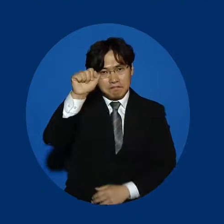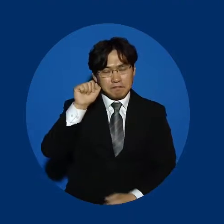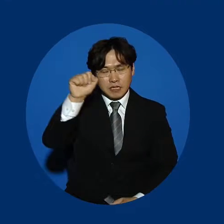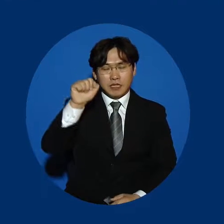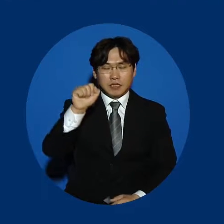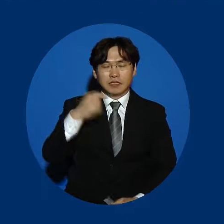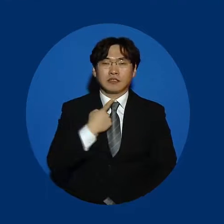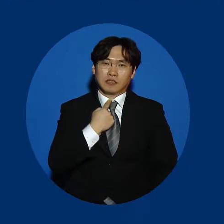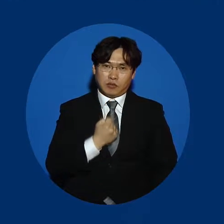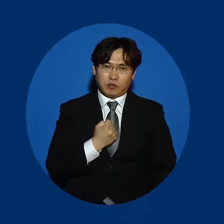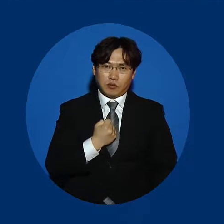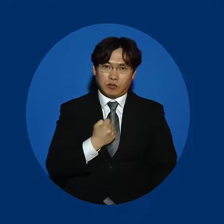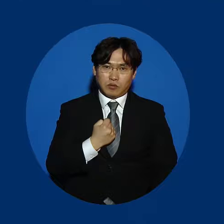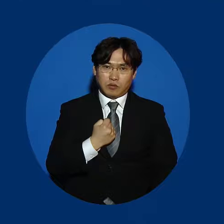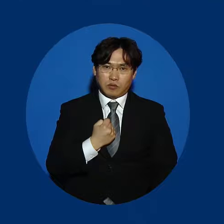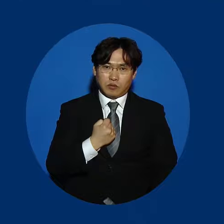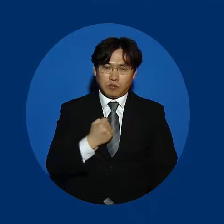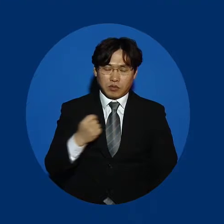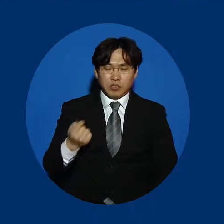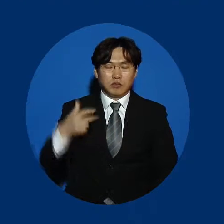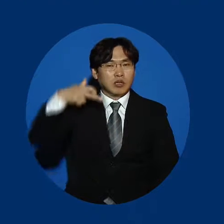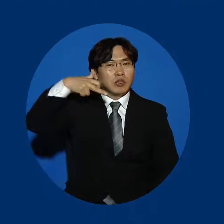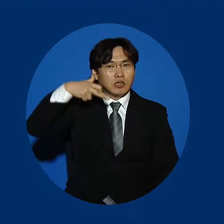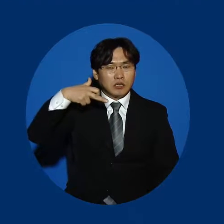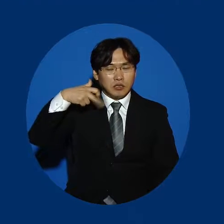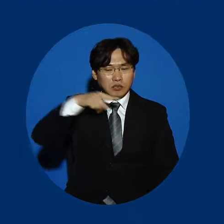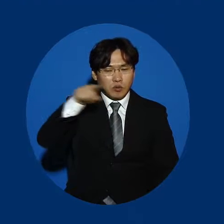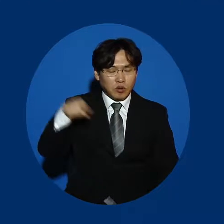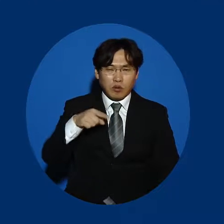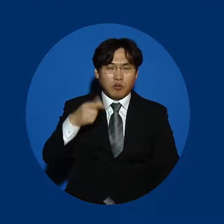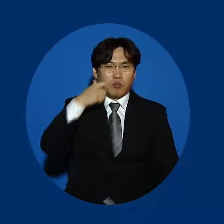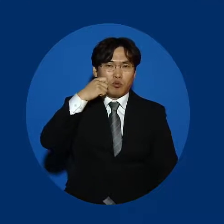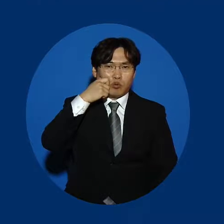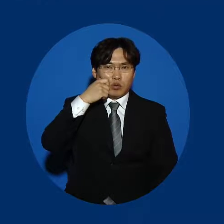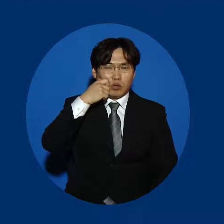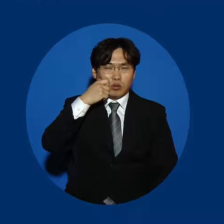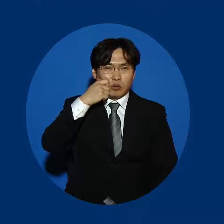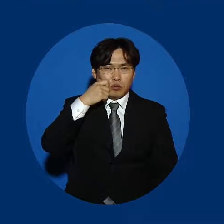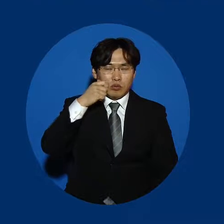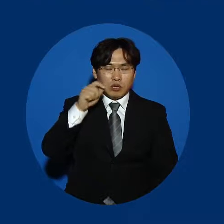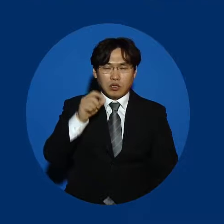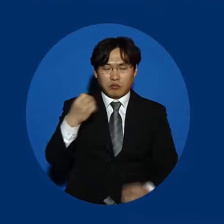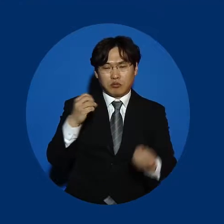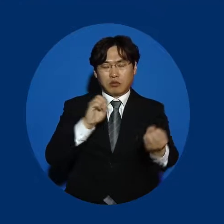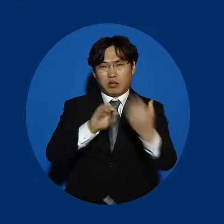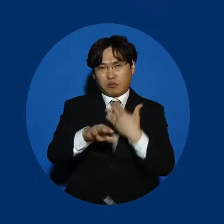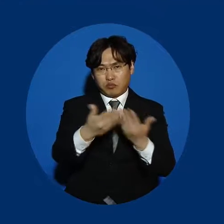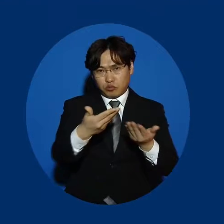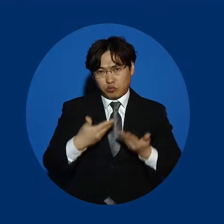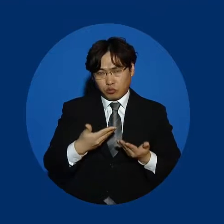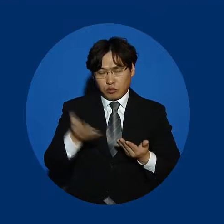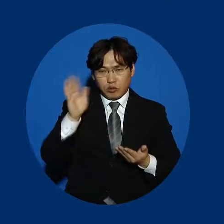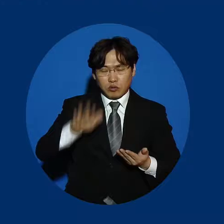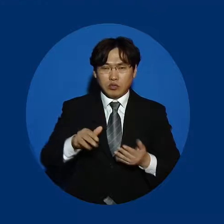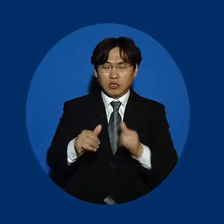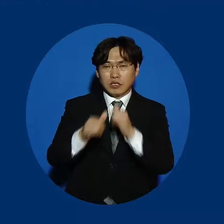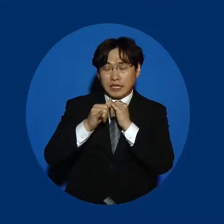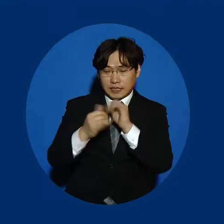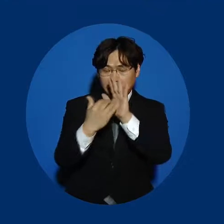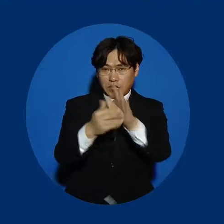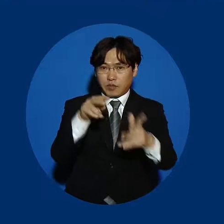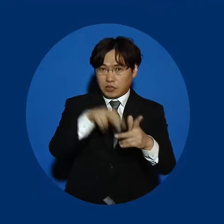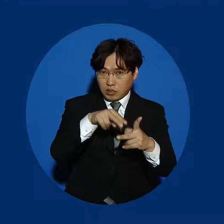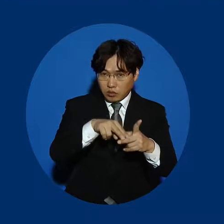싶은데 전화상이라 못한다. 이런 걸 받았는데 사실 지금 시스템 자체가 자살 예방